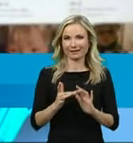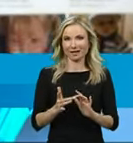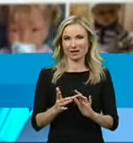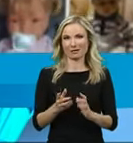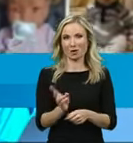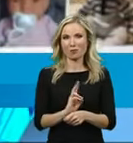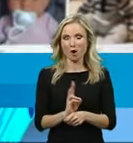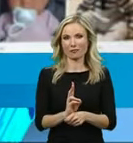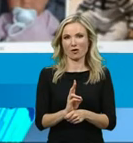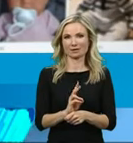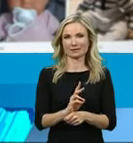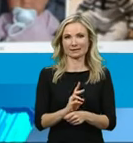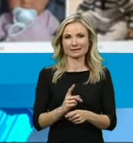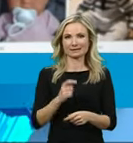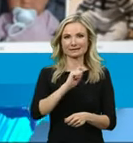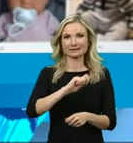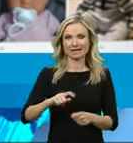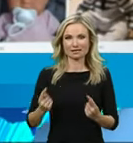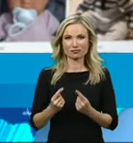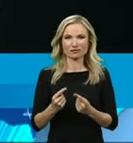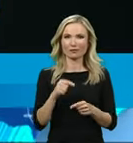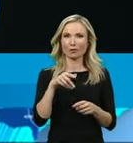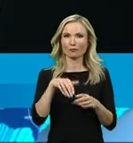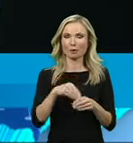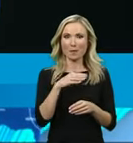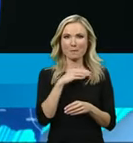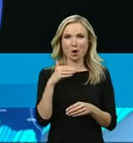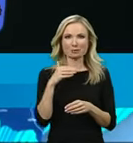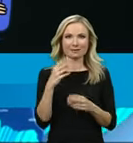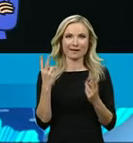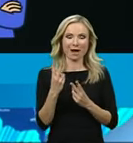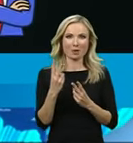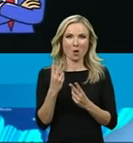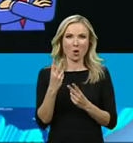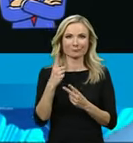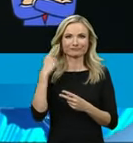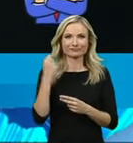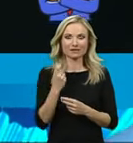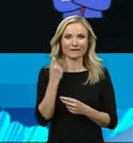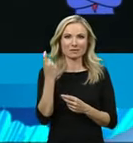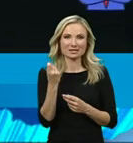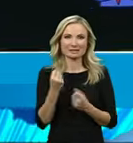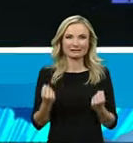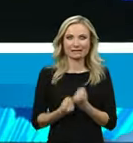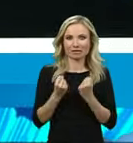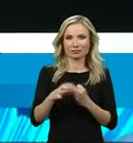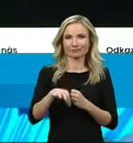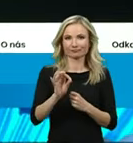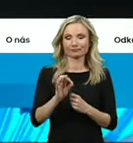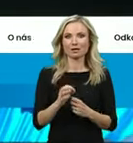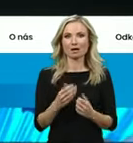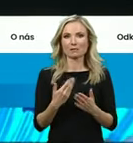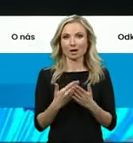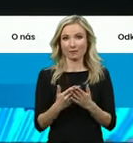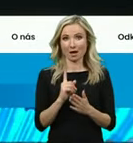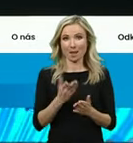činnosti je právě ta sofistikovaná, mnohdy až hackerská trestná činnost. Díky tomuto projektu se nám podařilo mimo jiné získat i software